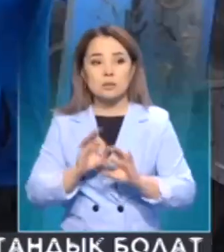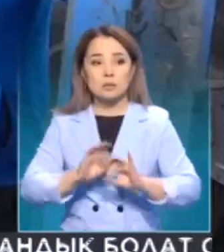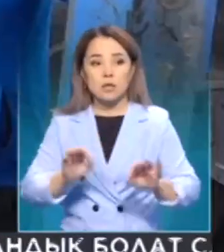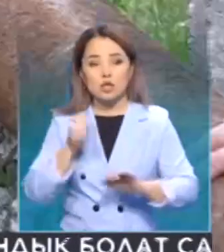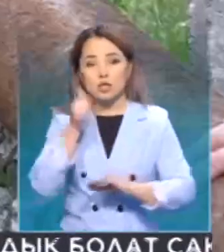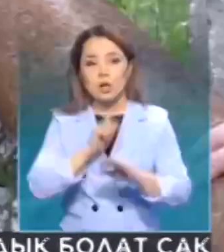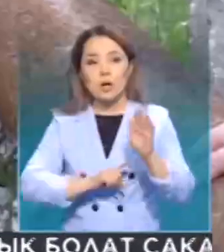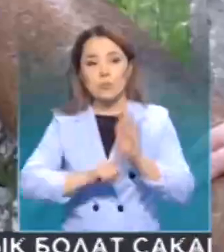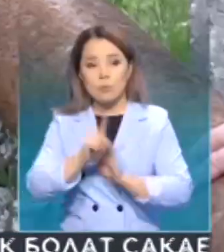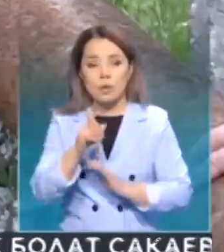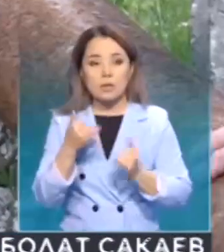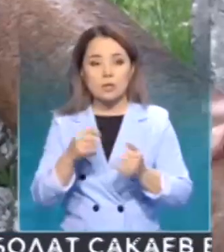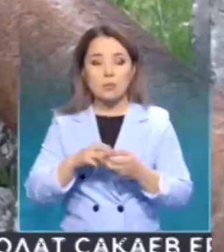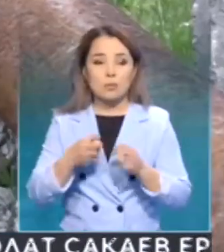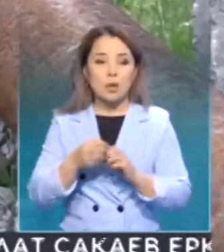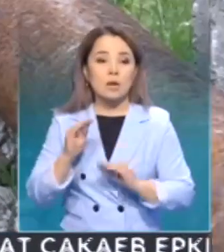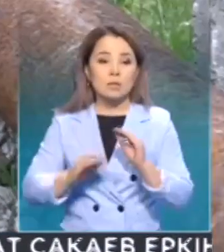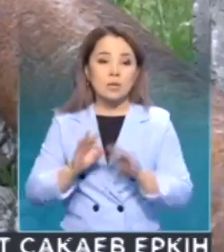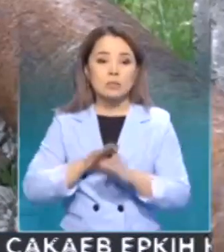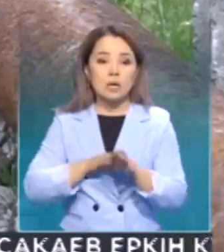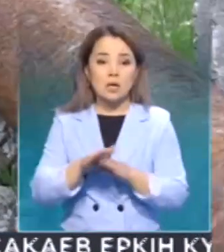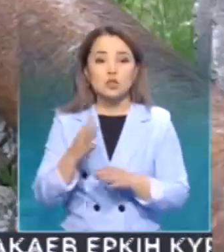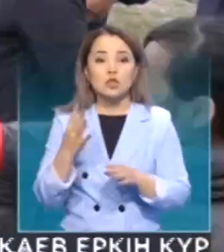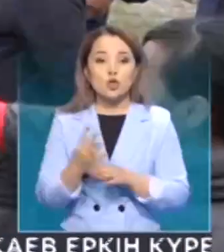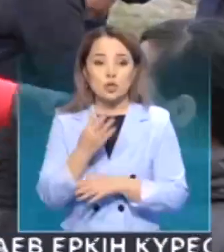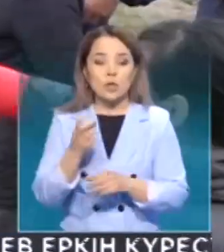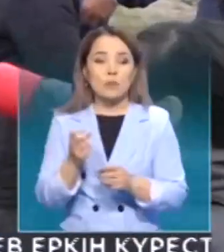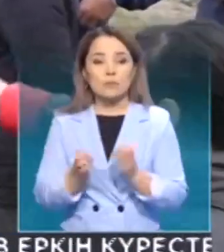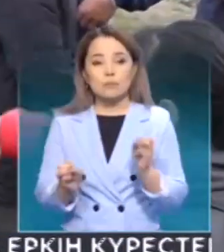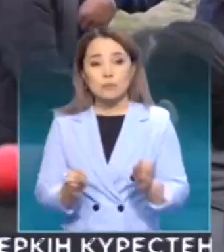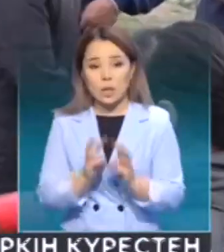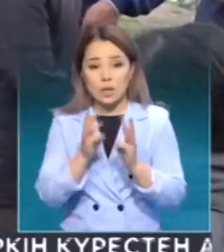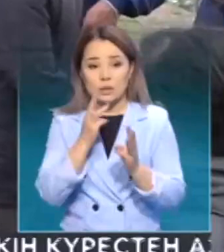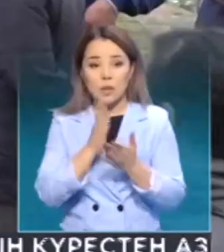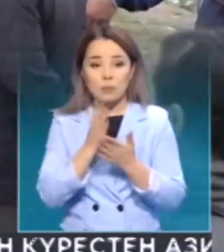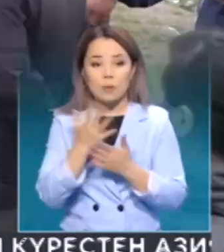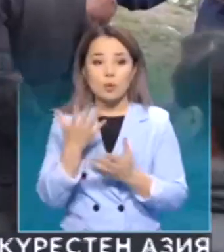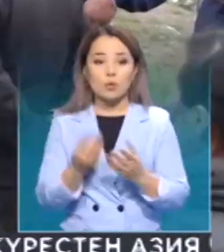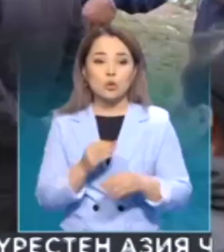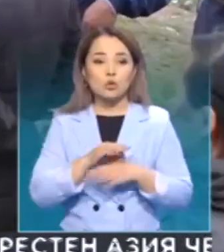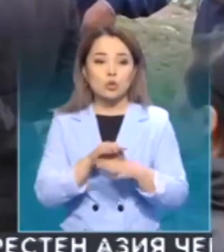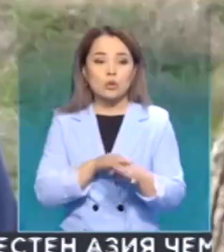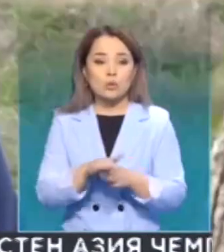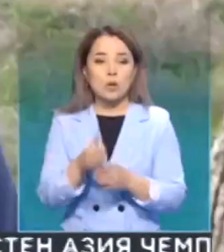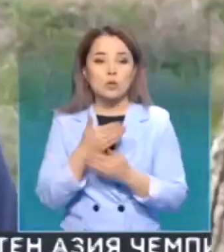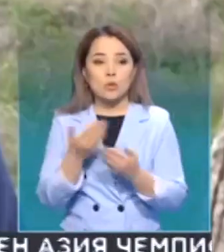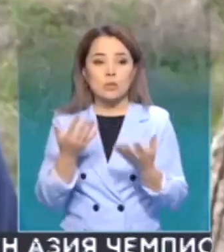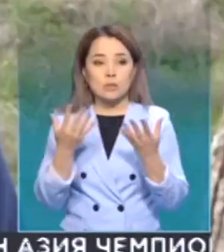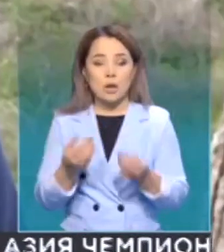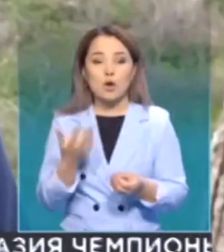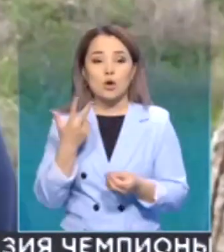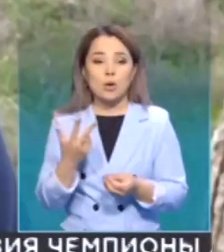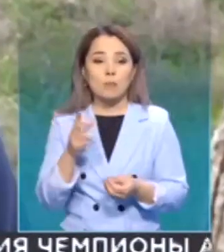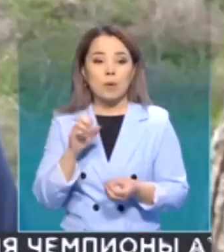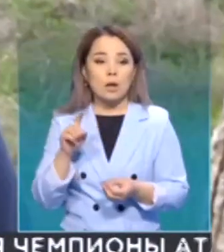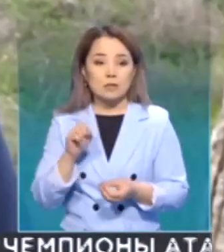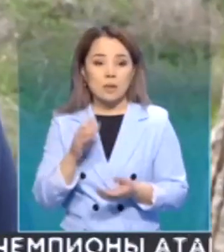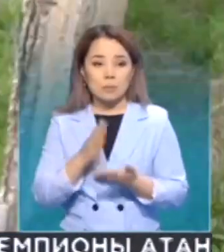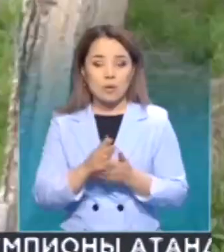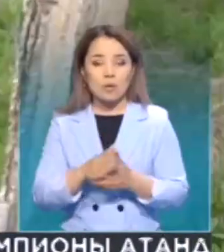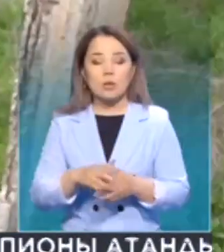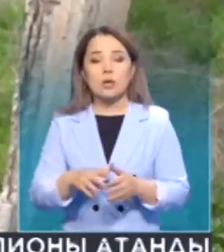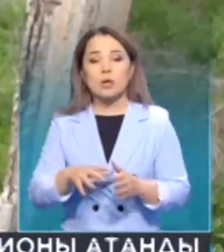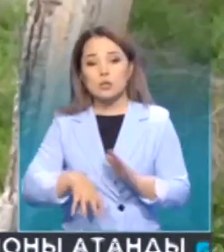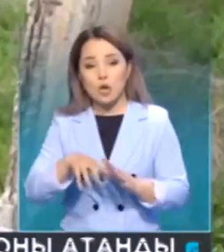жыл басынан бері негізгі құрылғы 4 рет күйіп кеткен. Соңғы рет 5 күн ғана жұмыс істепті. 3 фаза бірдей бармаса насос күйіп